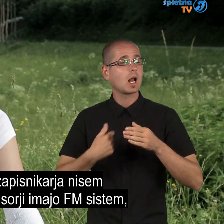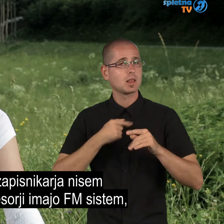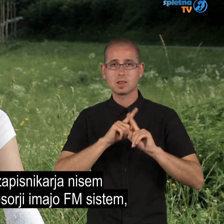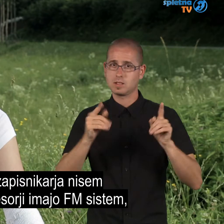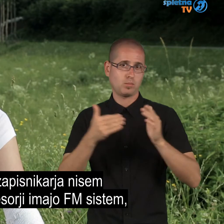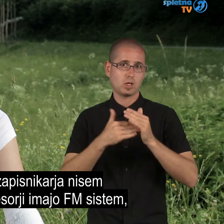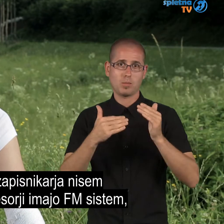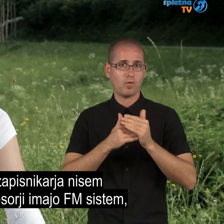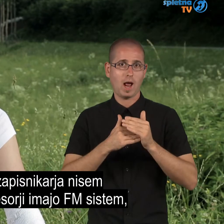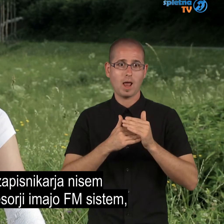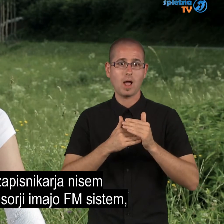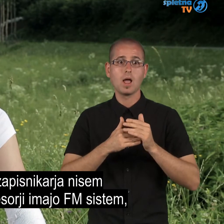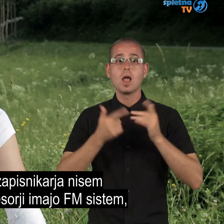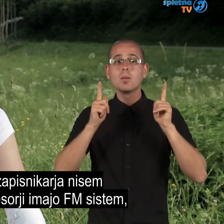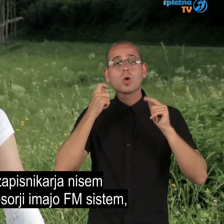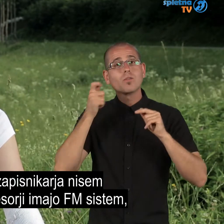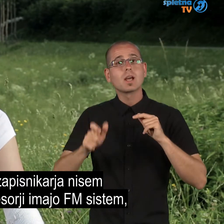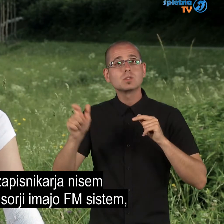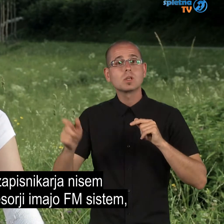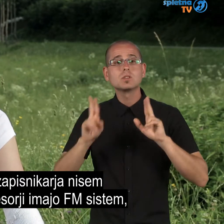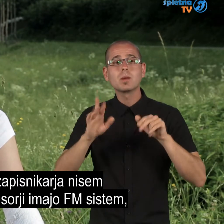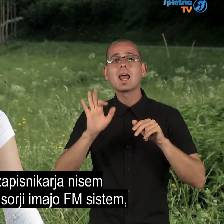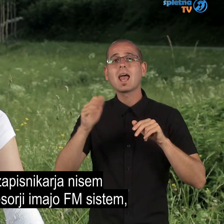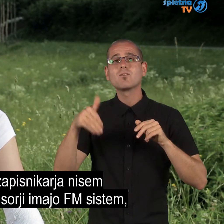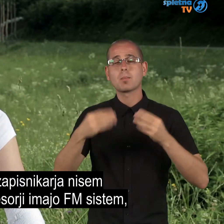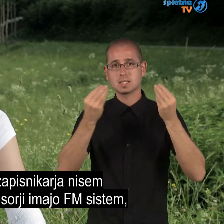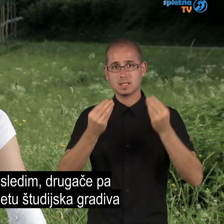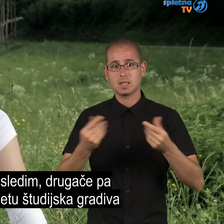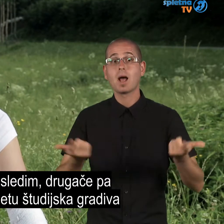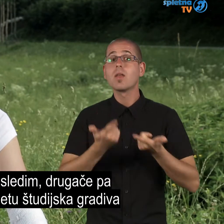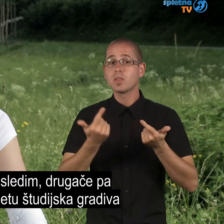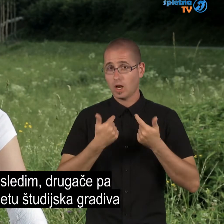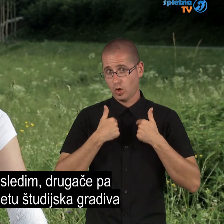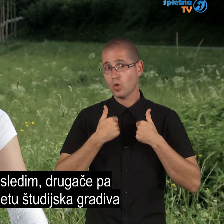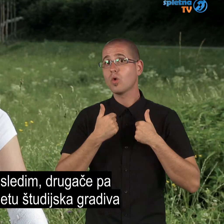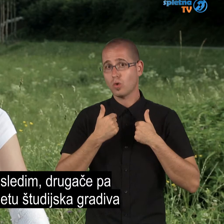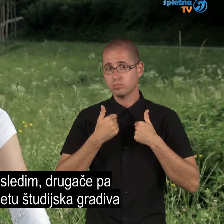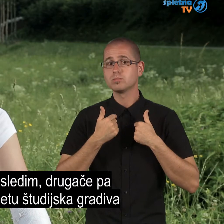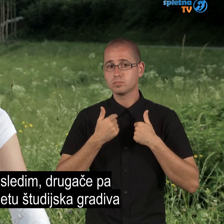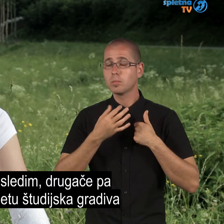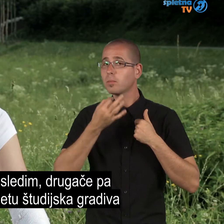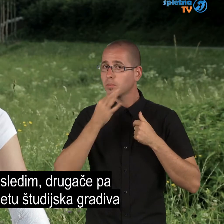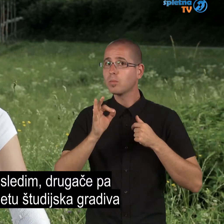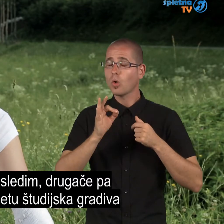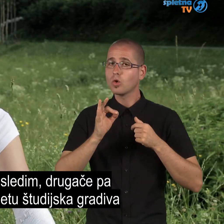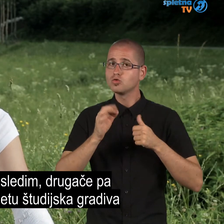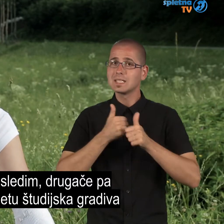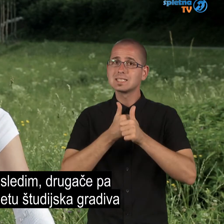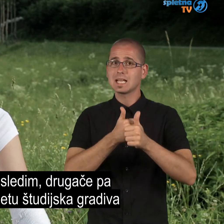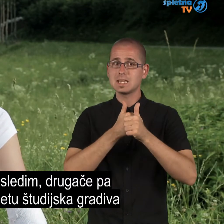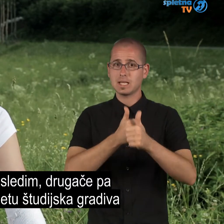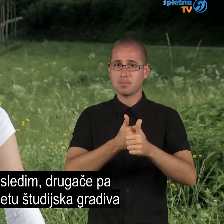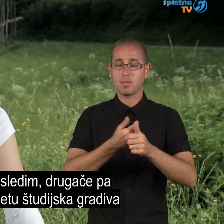nisem potrebovala in profesorji so imeli FM sistem, da lahko boljše oziroma da lahko bolj